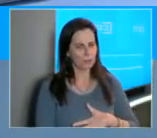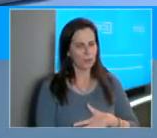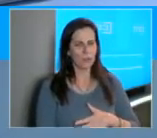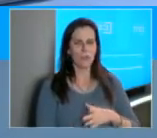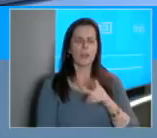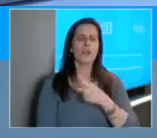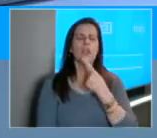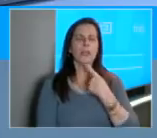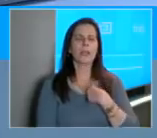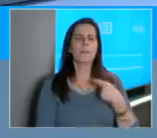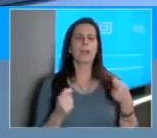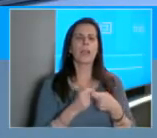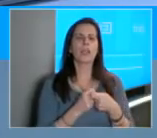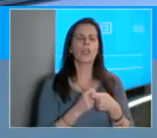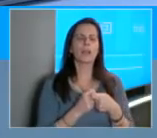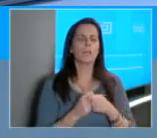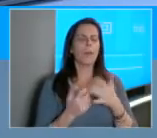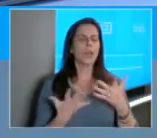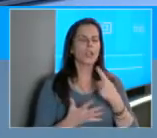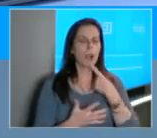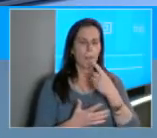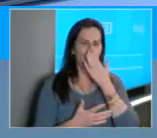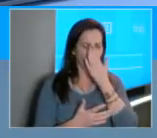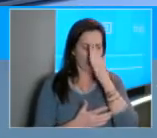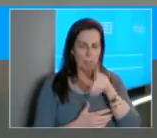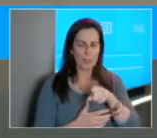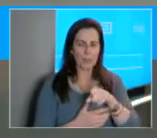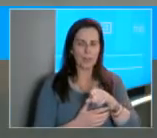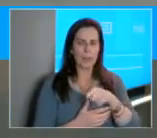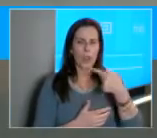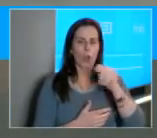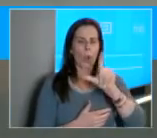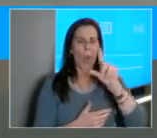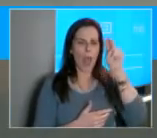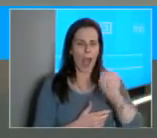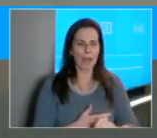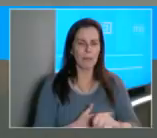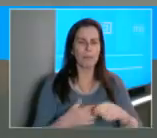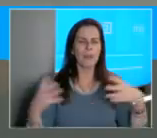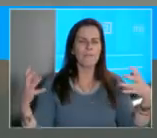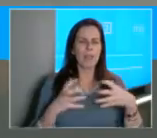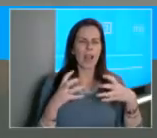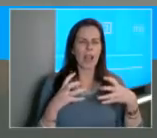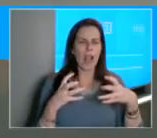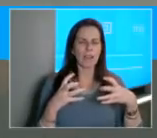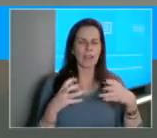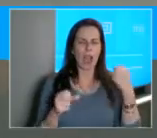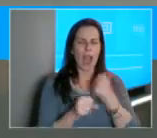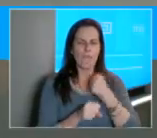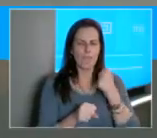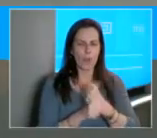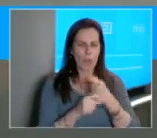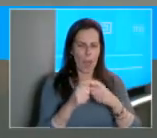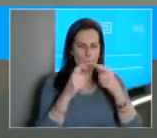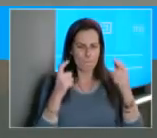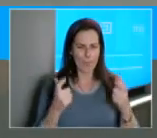לשמוע את תגובתך לדברים שאמר יאיר גולן בשבוע שעבר. הוא אמר, הוא בעצם תלה